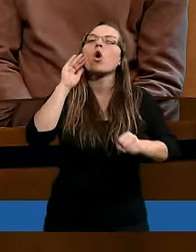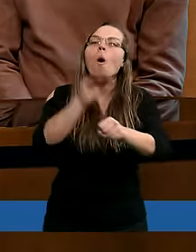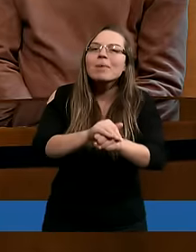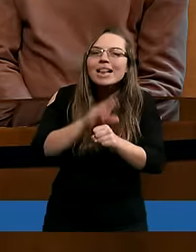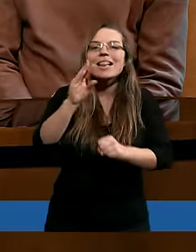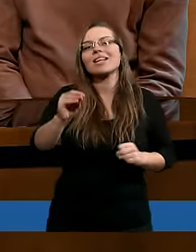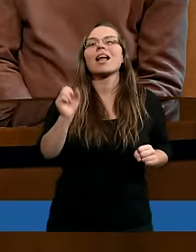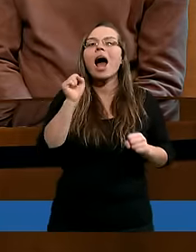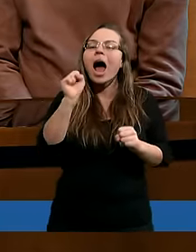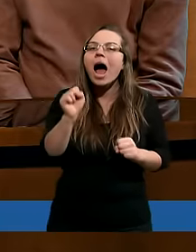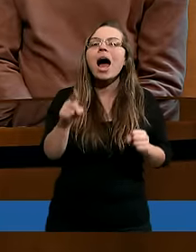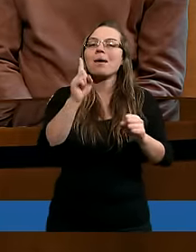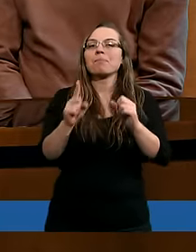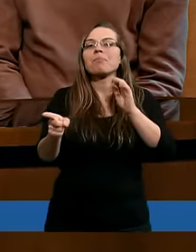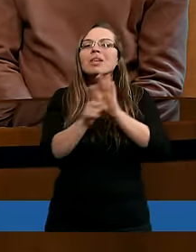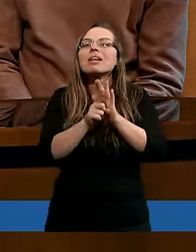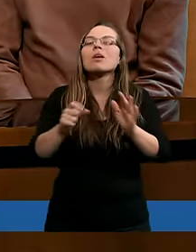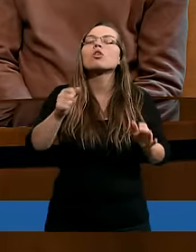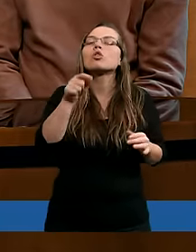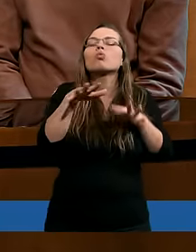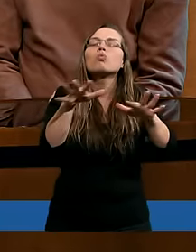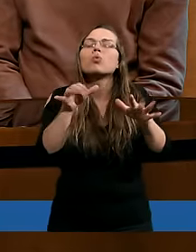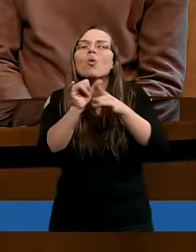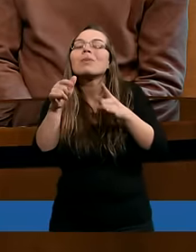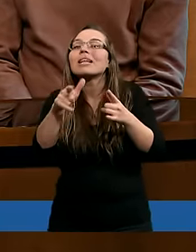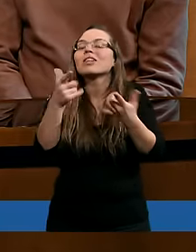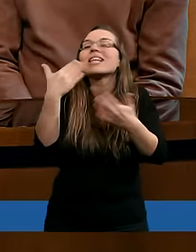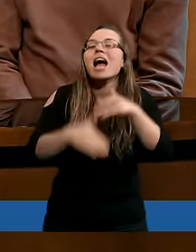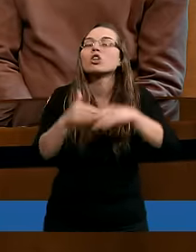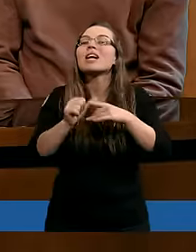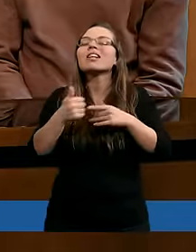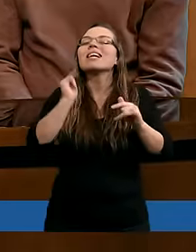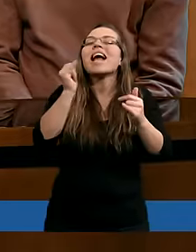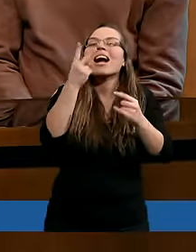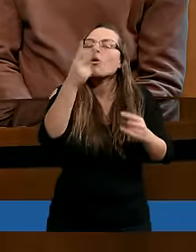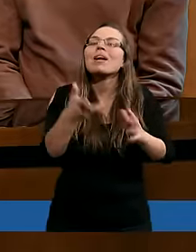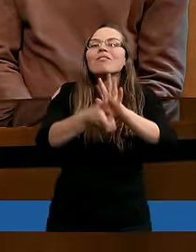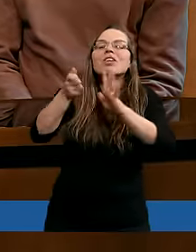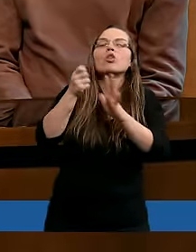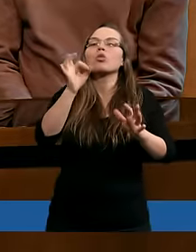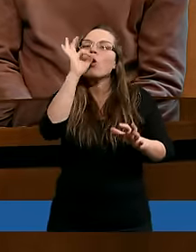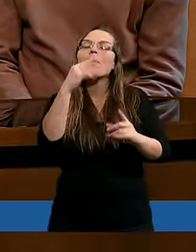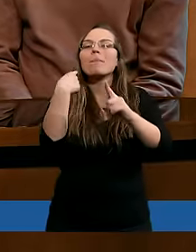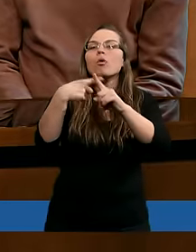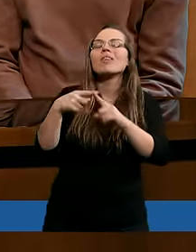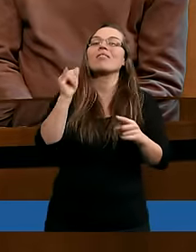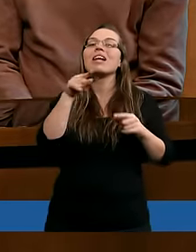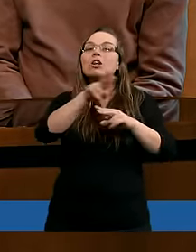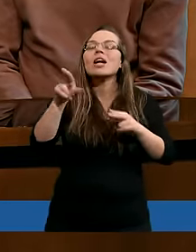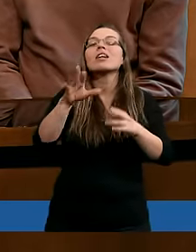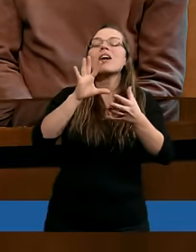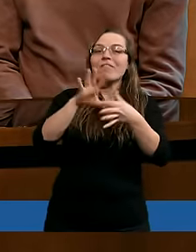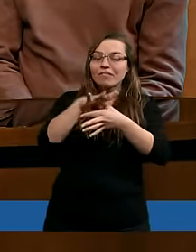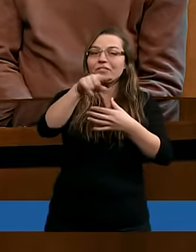obietnice. A tutaj ostatnio tak dużo tych nieszczęść wokół nas, wokół Księgi Hioba.